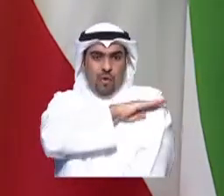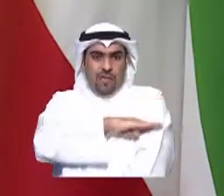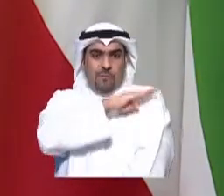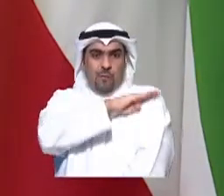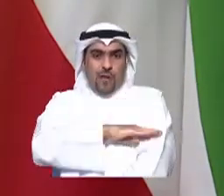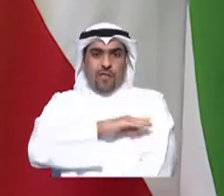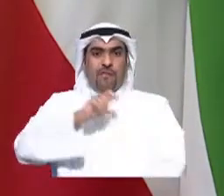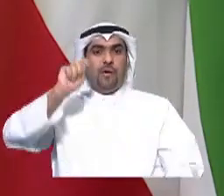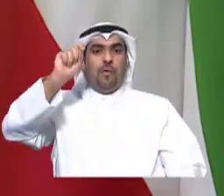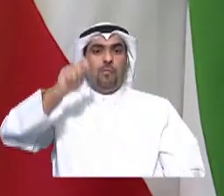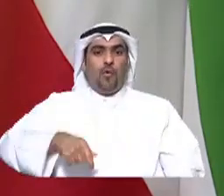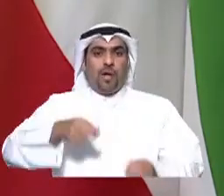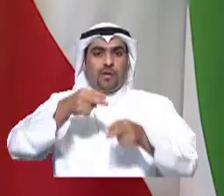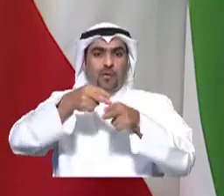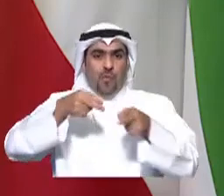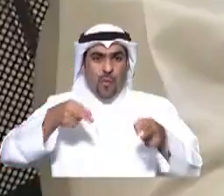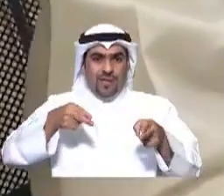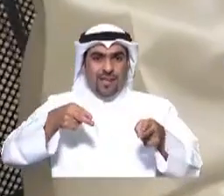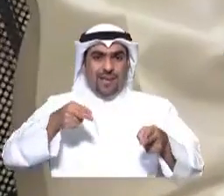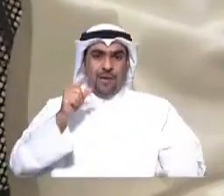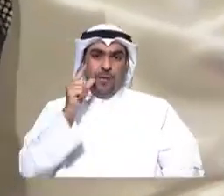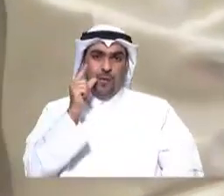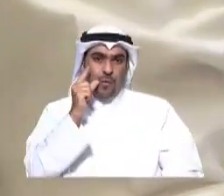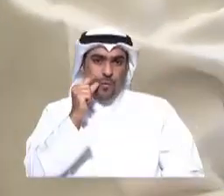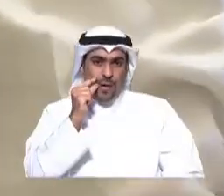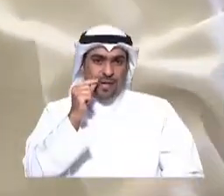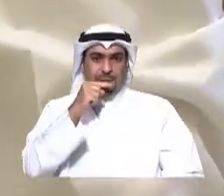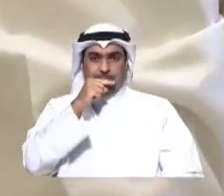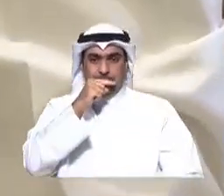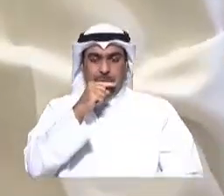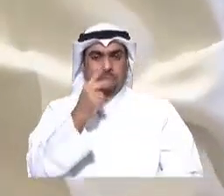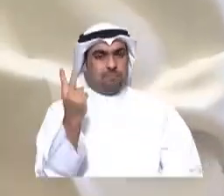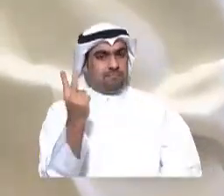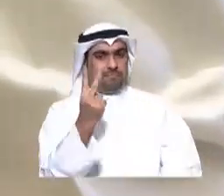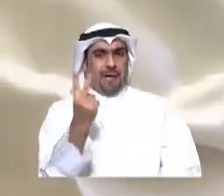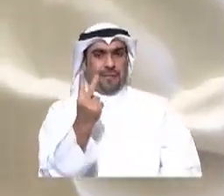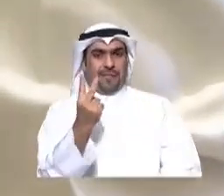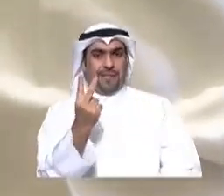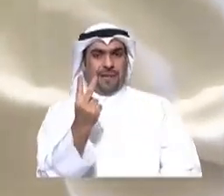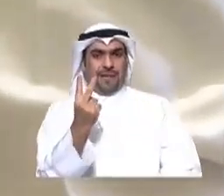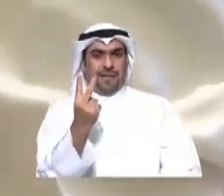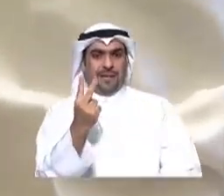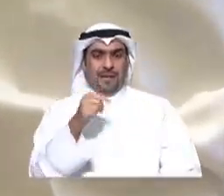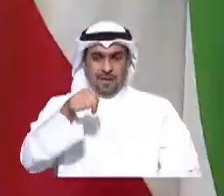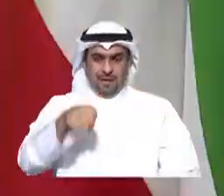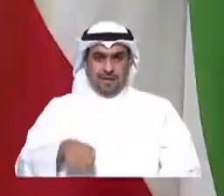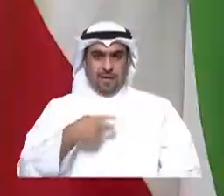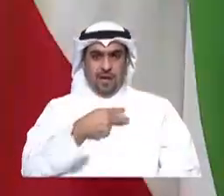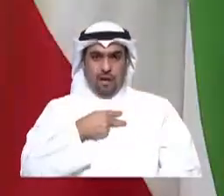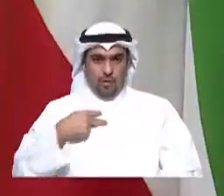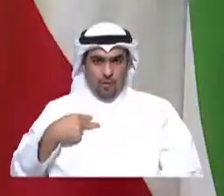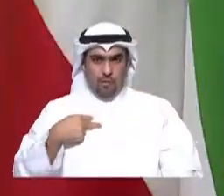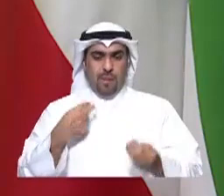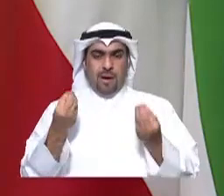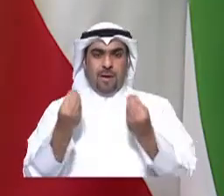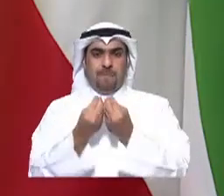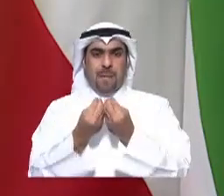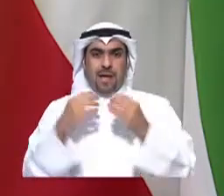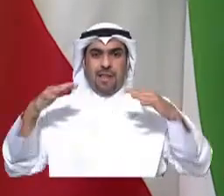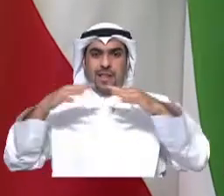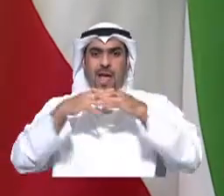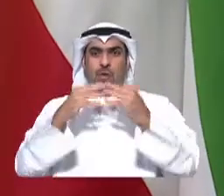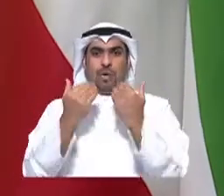للتعاون والتعامل مع المنظمات الدولية والجهات الحكومية الأخرى في دولة الكويت. أما فيما يخص مجال